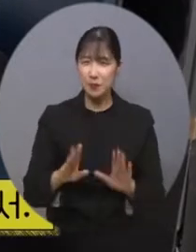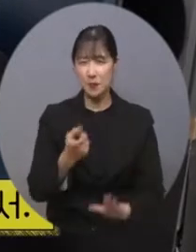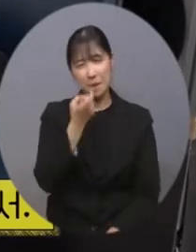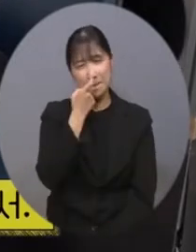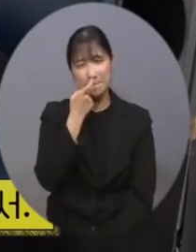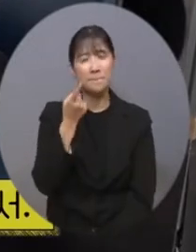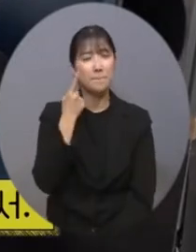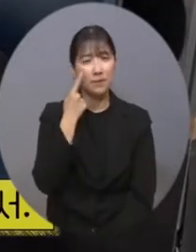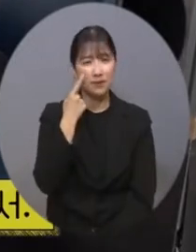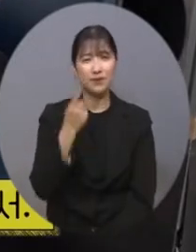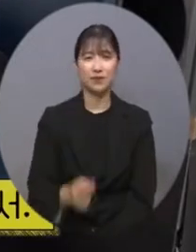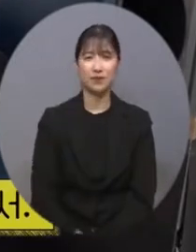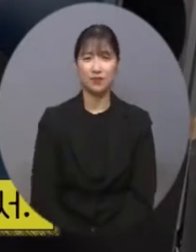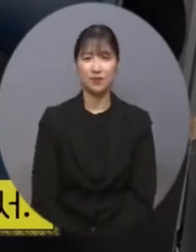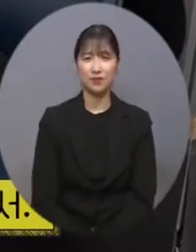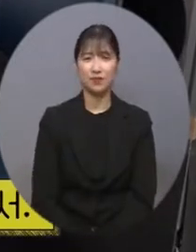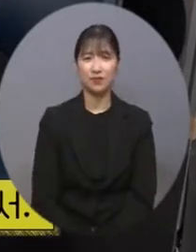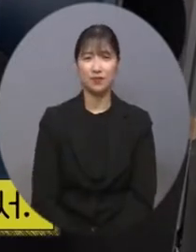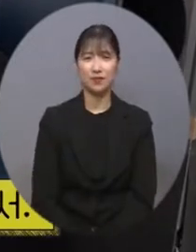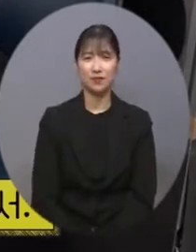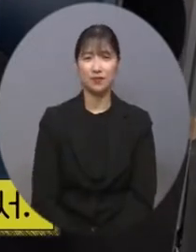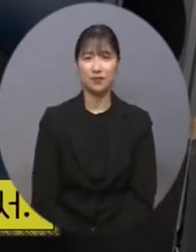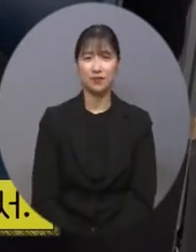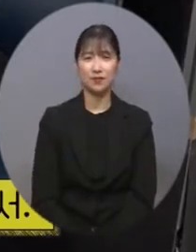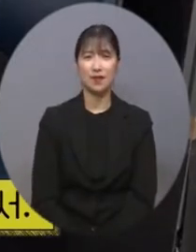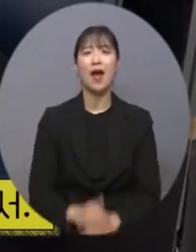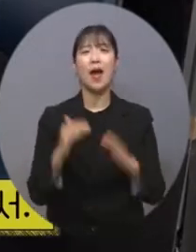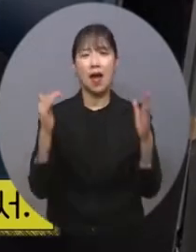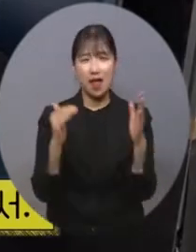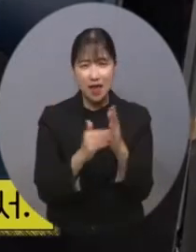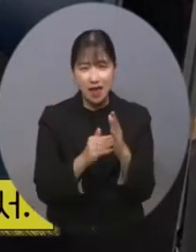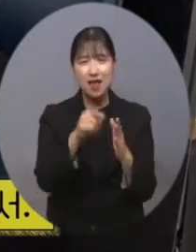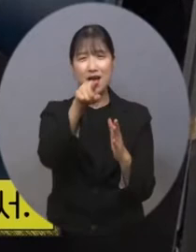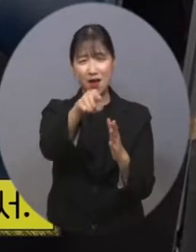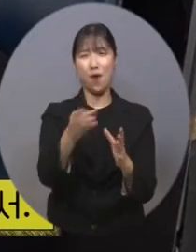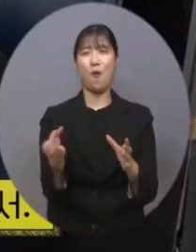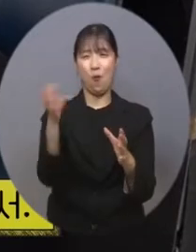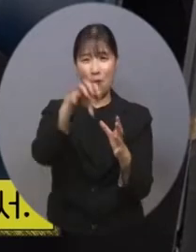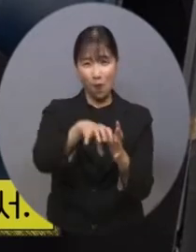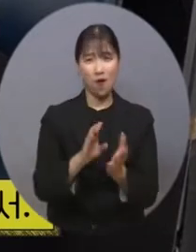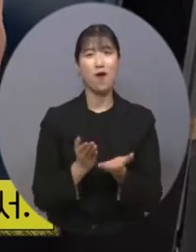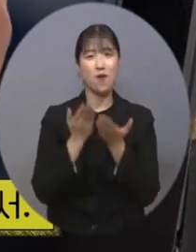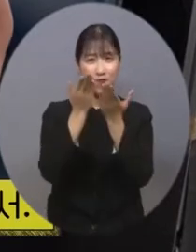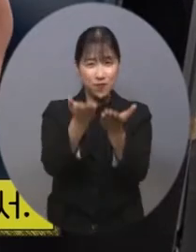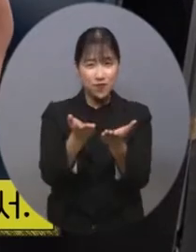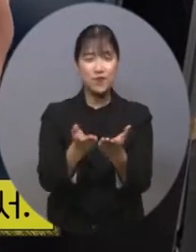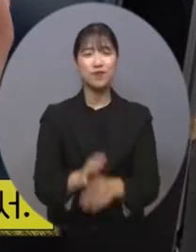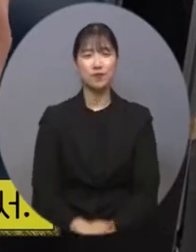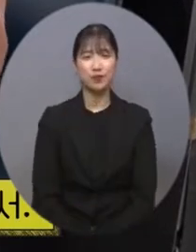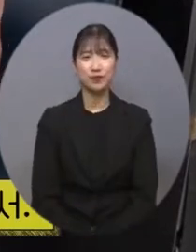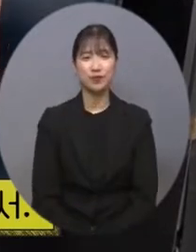배워보도록 하겠습니다. 아, 그렇게 끝나고는 이렇게 올려서.